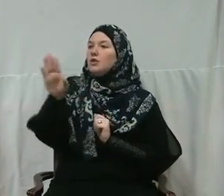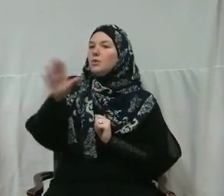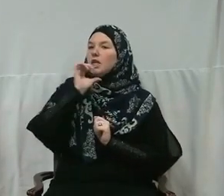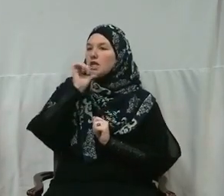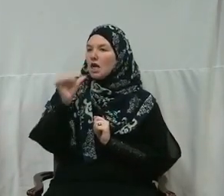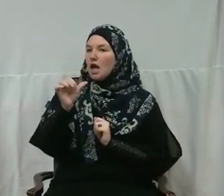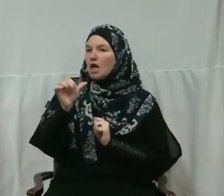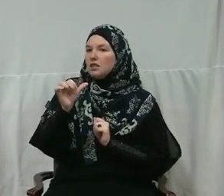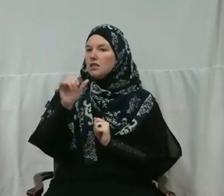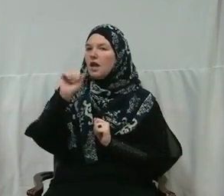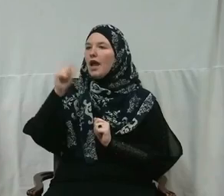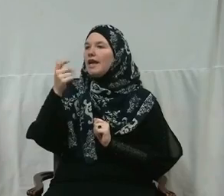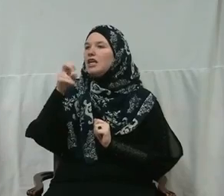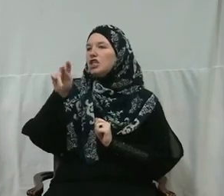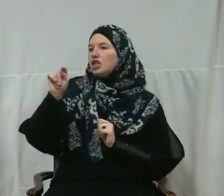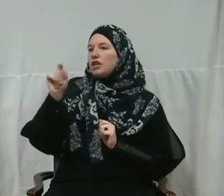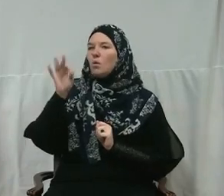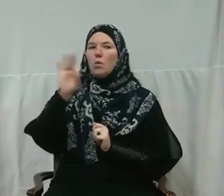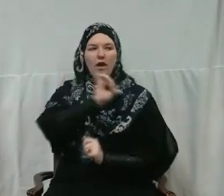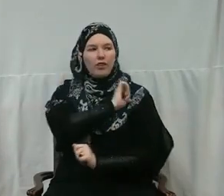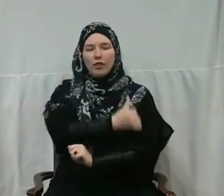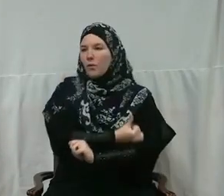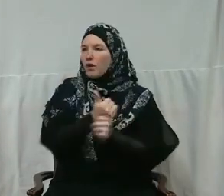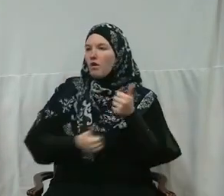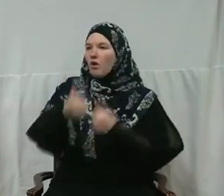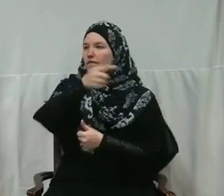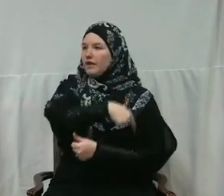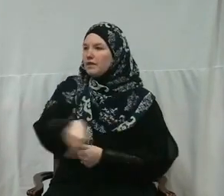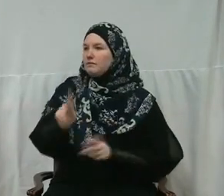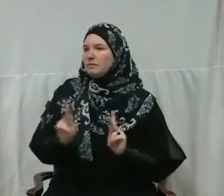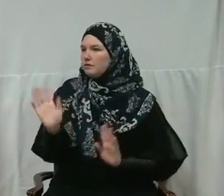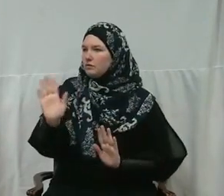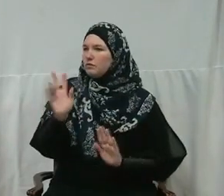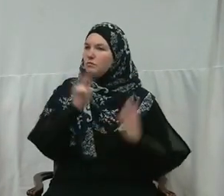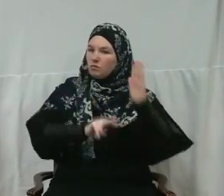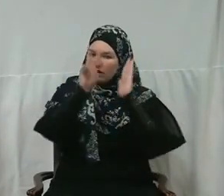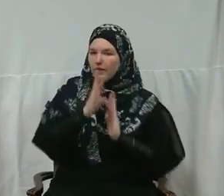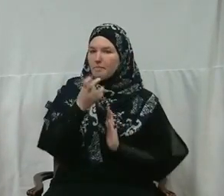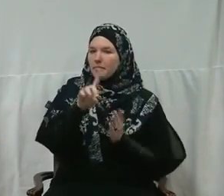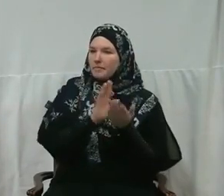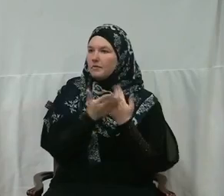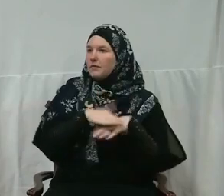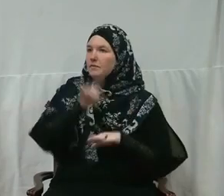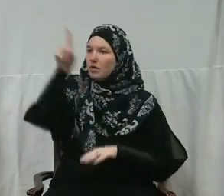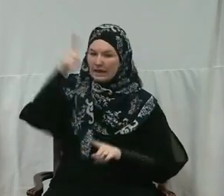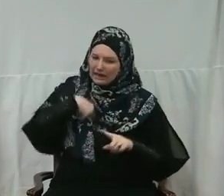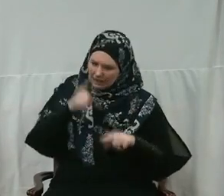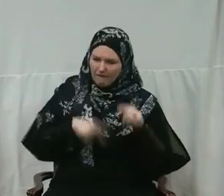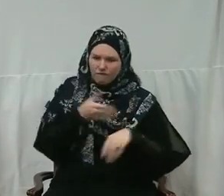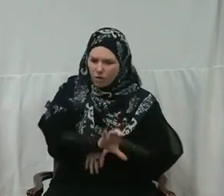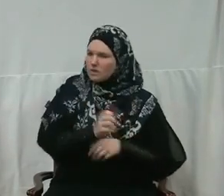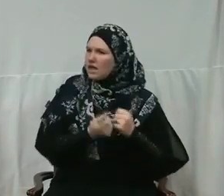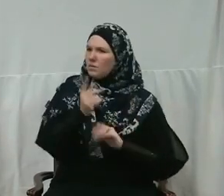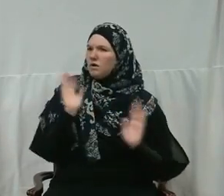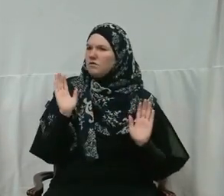an agent in authority over them. No, the Prophet ﷺ cannot force anyone, let alone